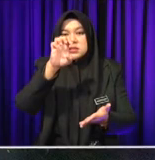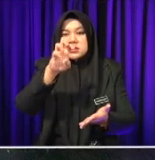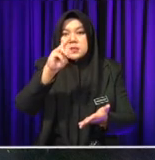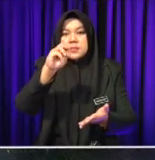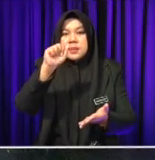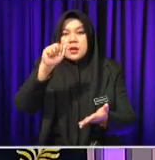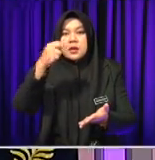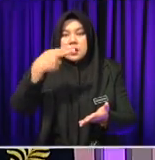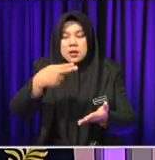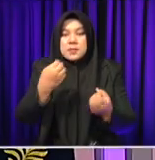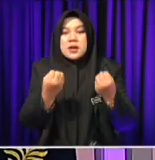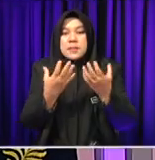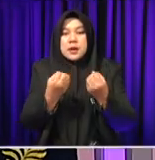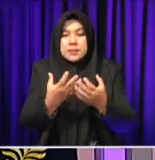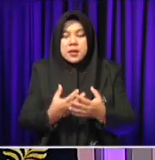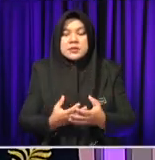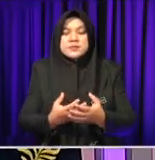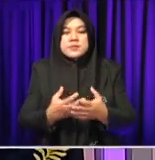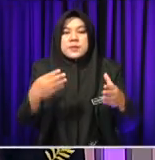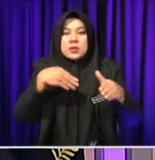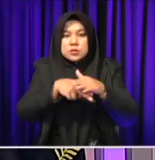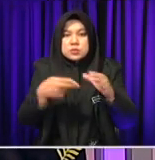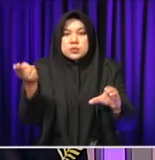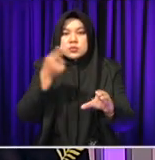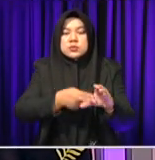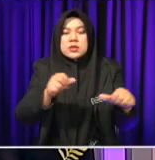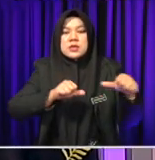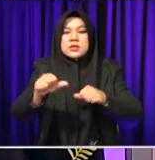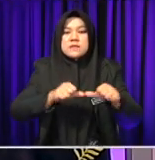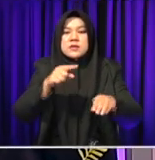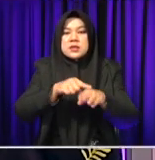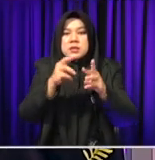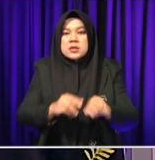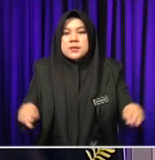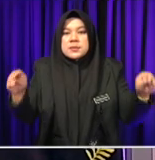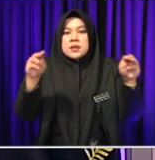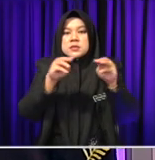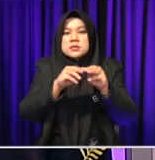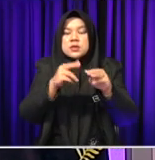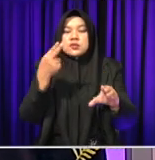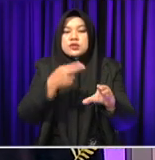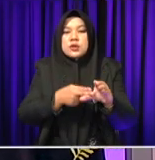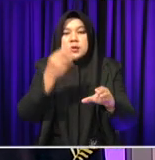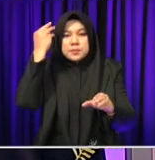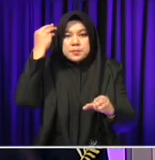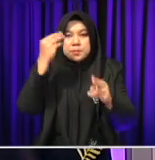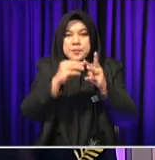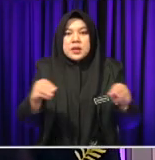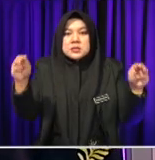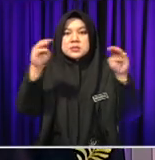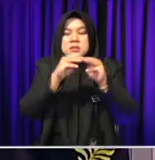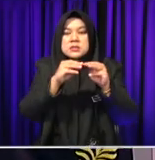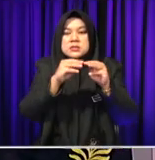berjemaah kemudian menyertai aktiviti di masjid contohnya menyertai Majlis ilmu kemasyarakatan dan